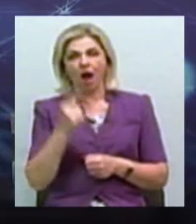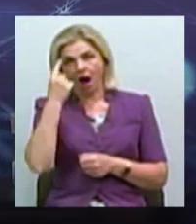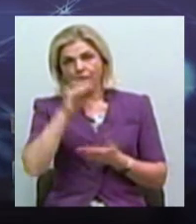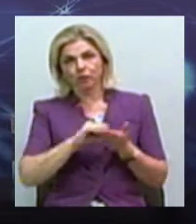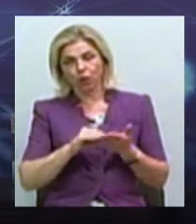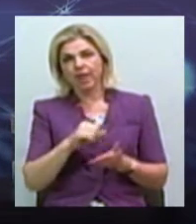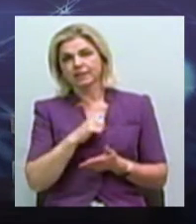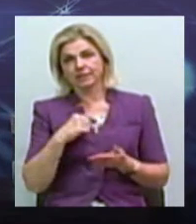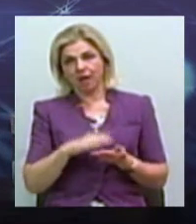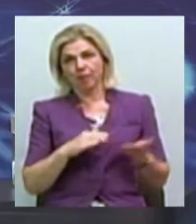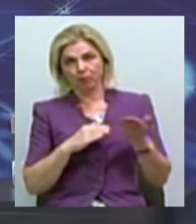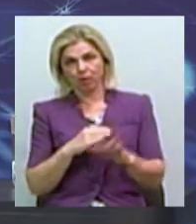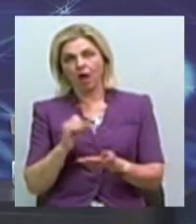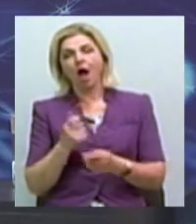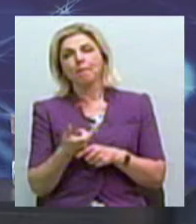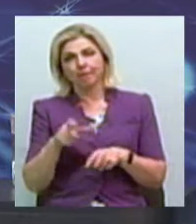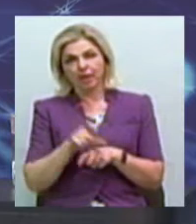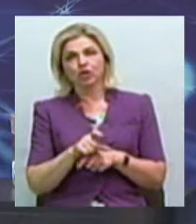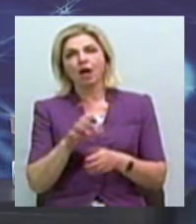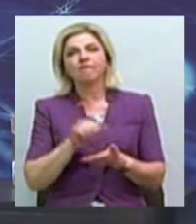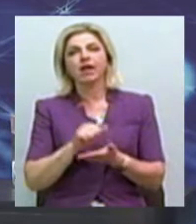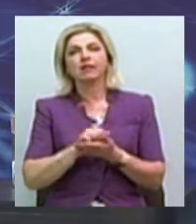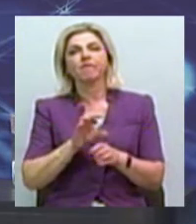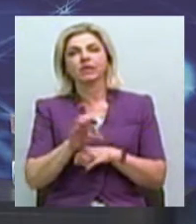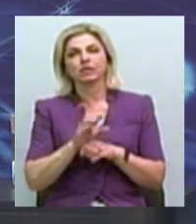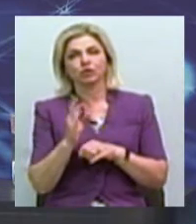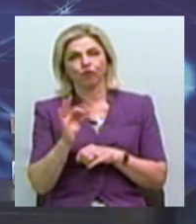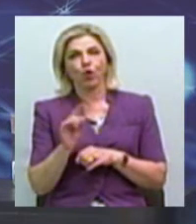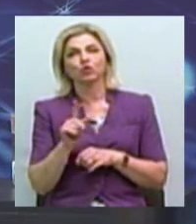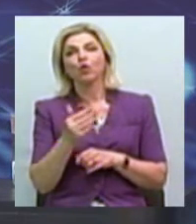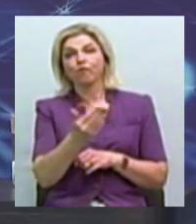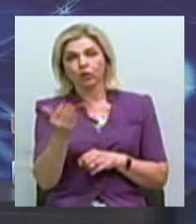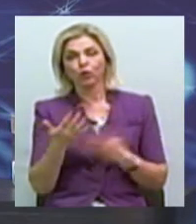це саме видавництво подавали книги, які вони вже друкують.